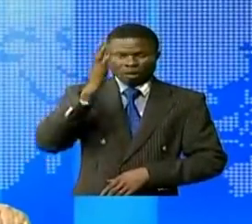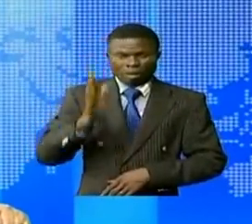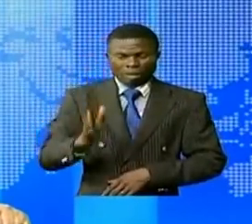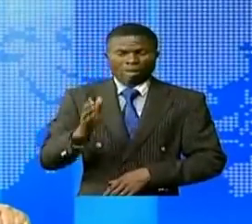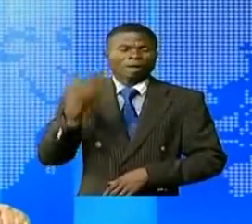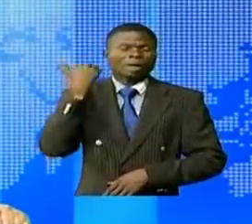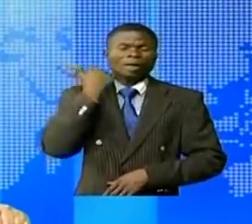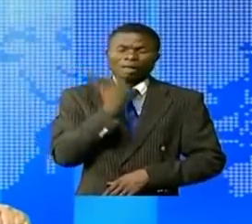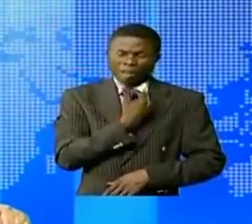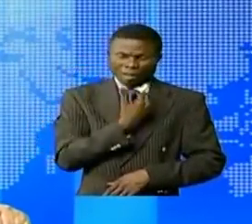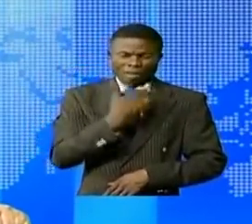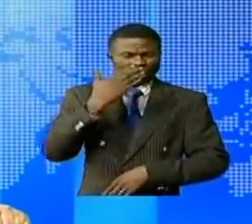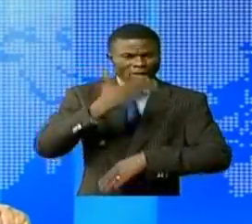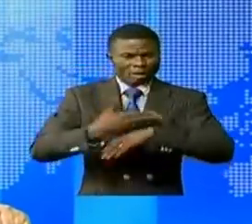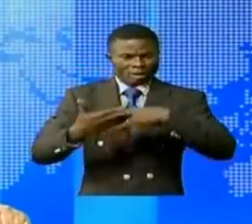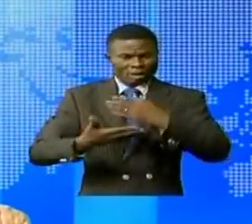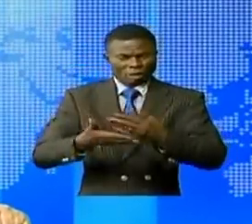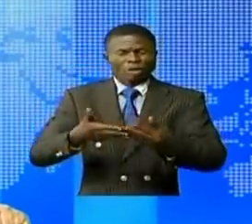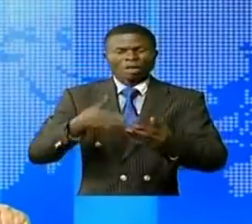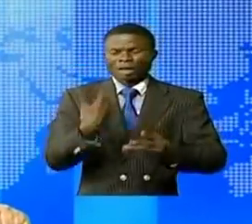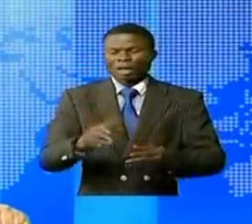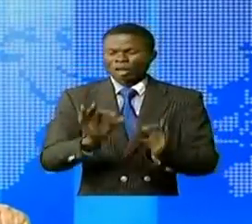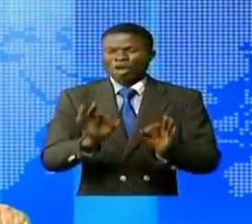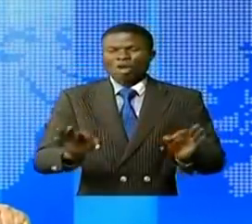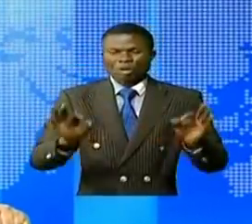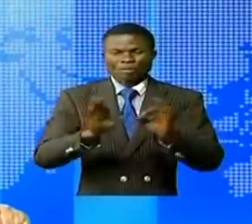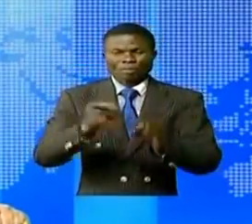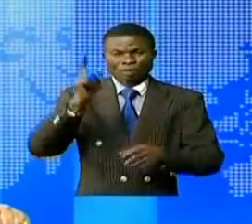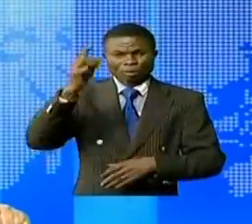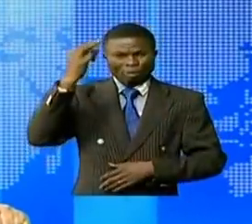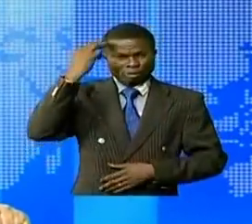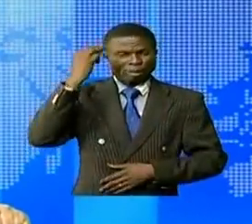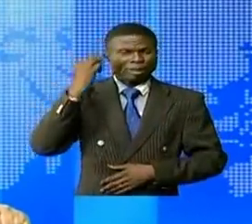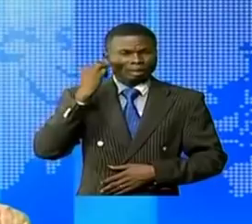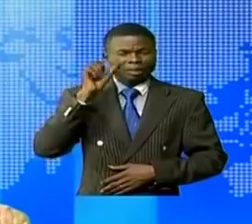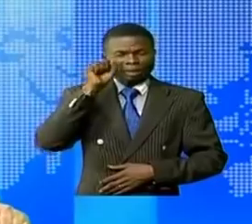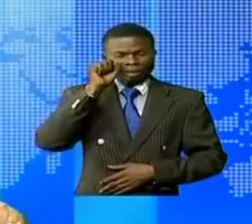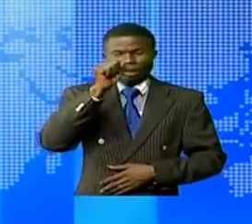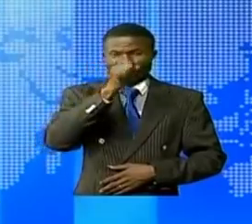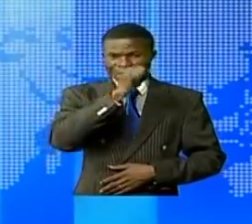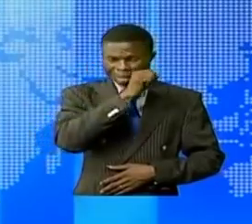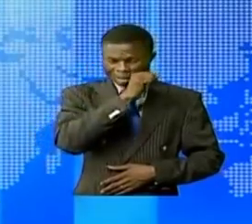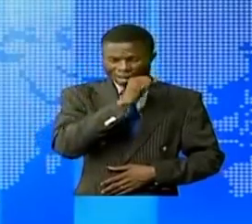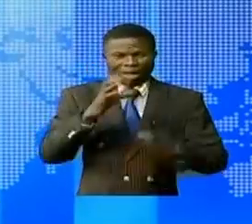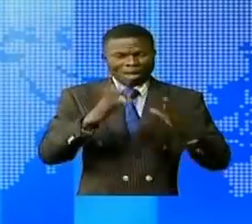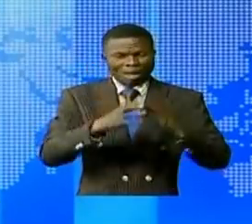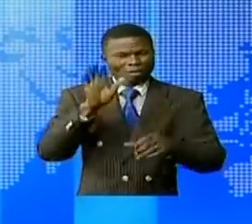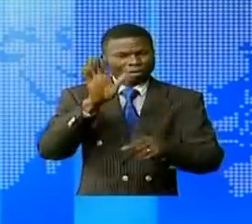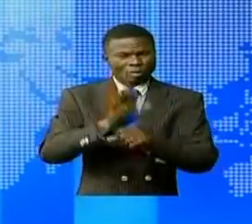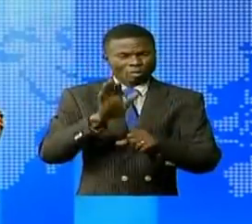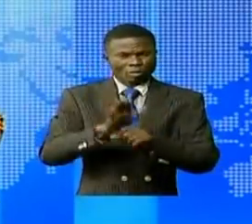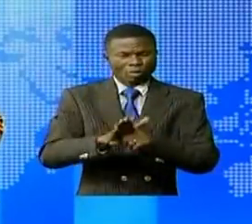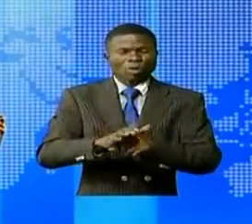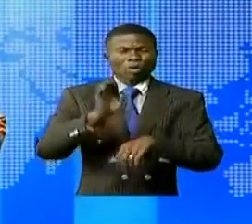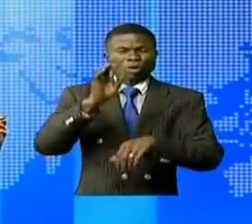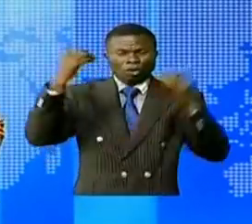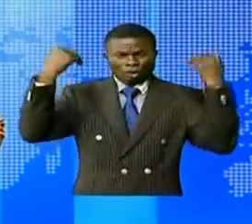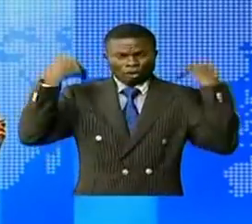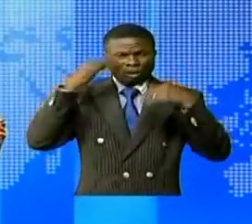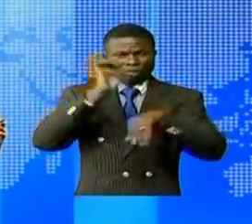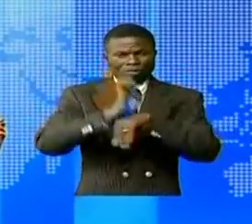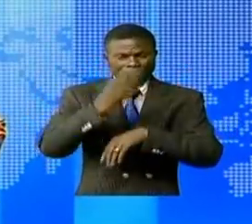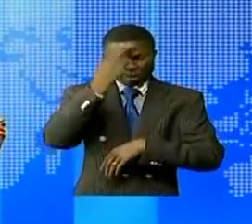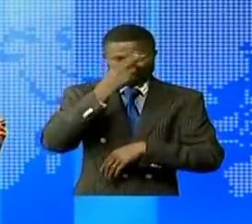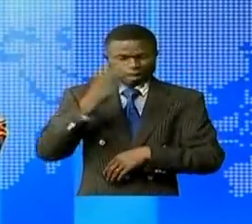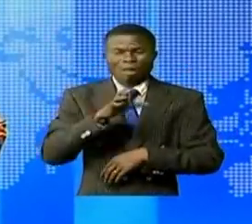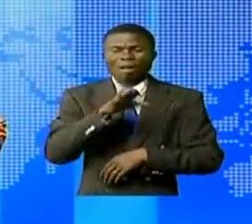mausolée, une auberge et autres infrastructures de base. Le premier ministre Jean-Michel Samalukonde, en compagnie de plusieurs prélats catholiques, a posé la première